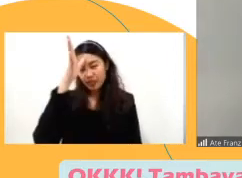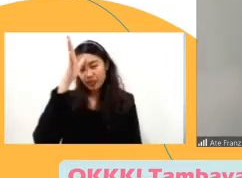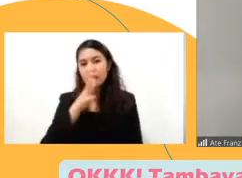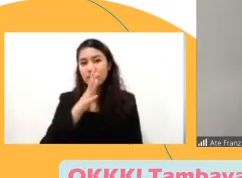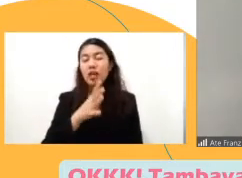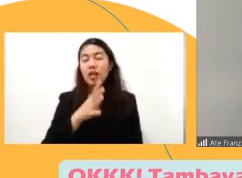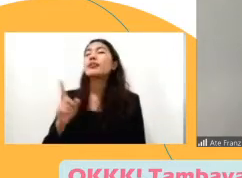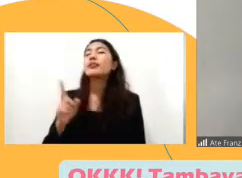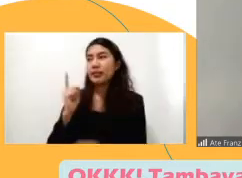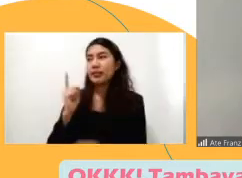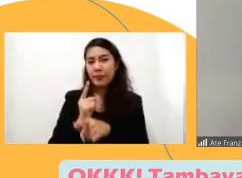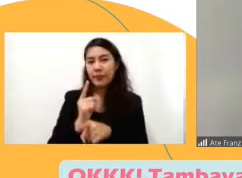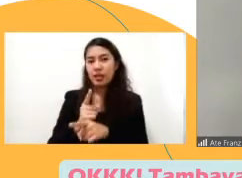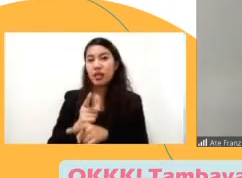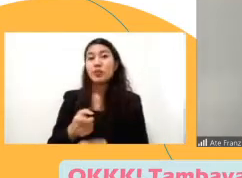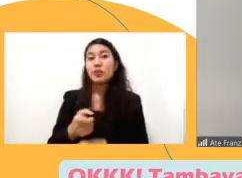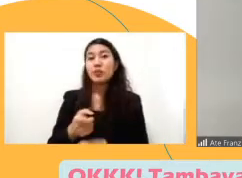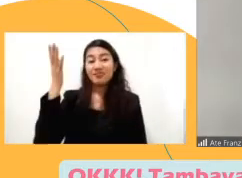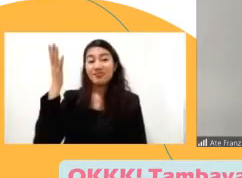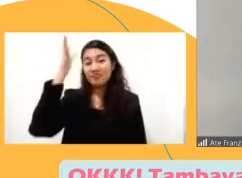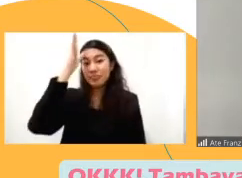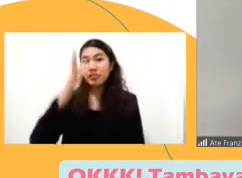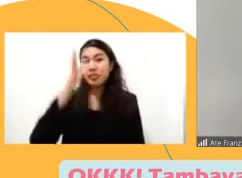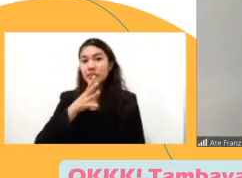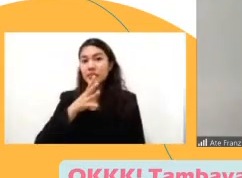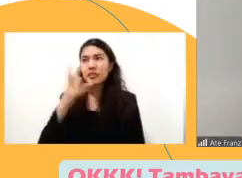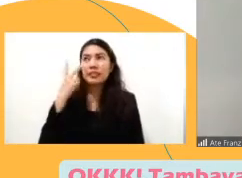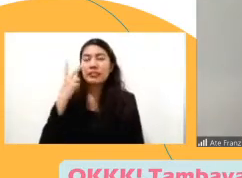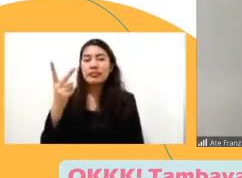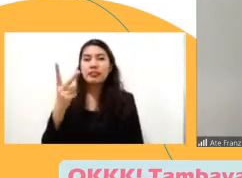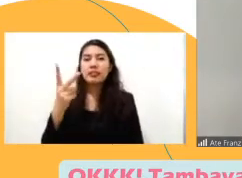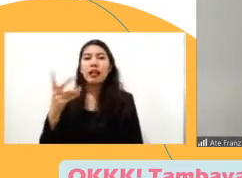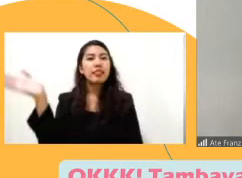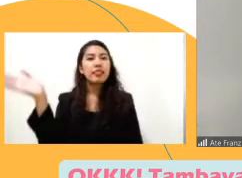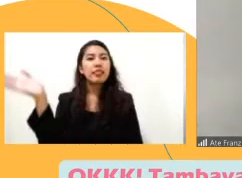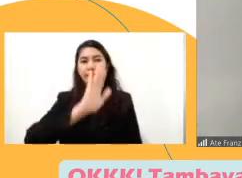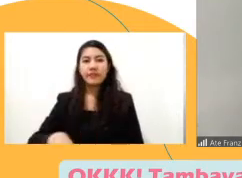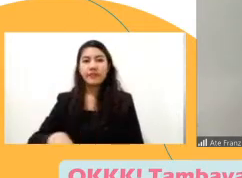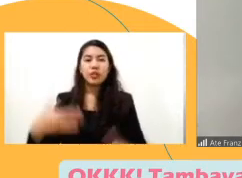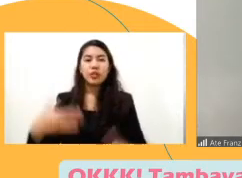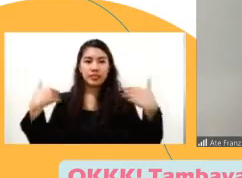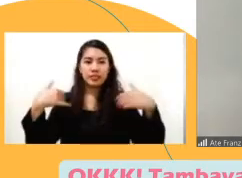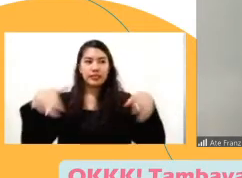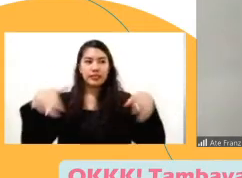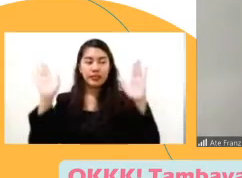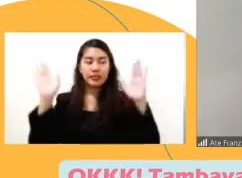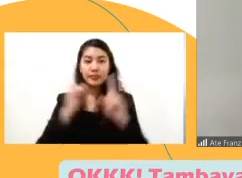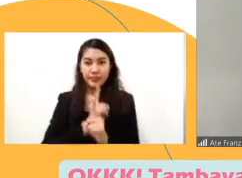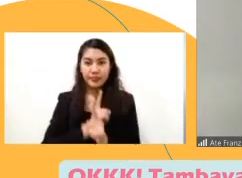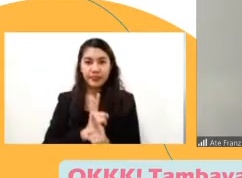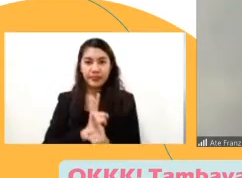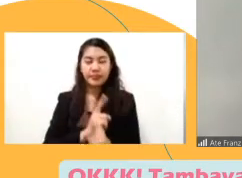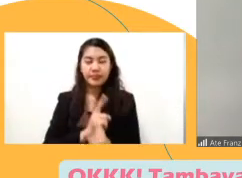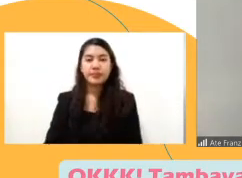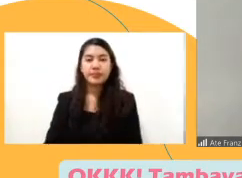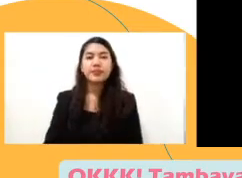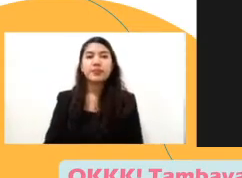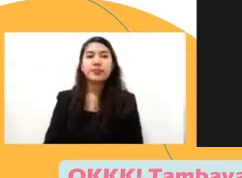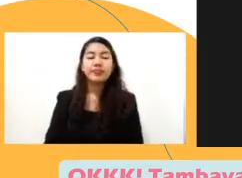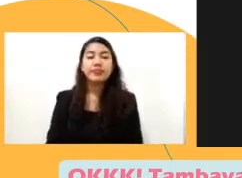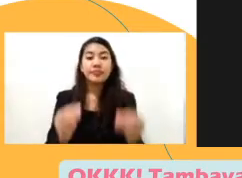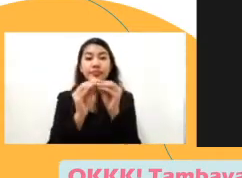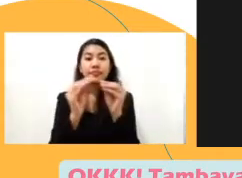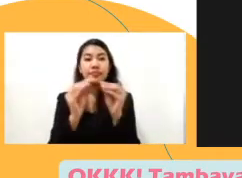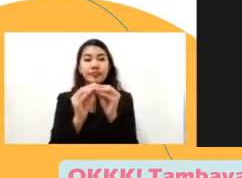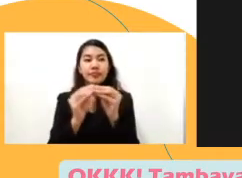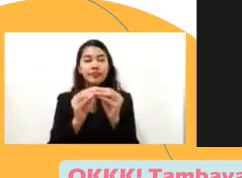parang hindi nyo nakikitang sumusuko, no? Tama kayo diyan mga katambayers. Sige, sino pa sa ating comment section,